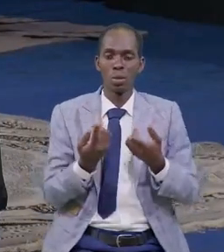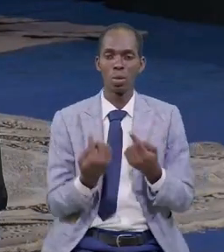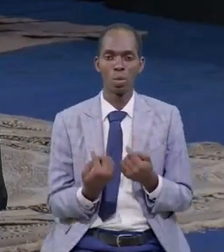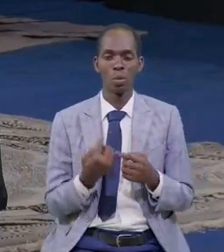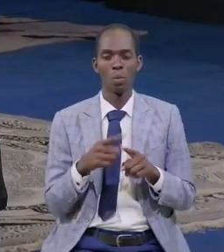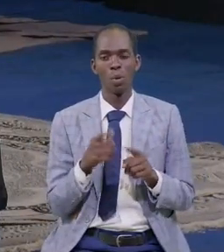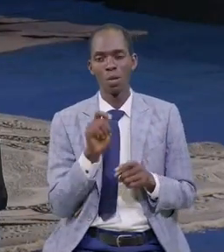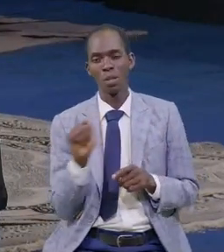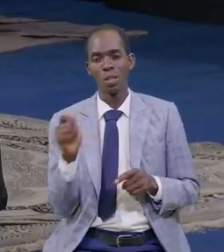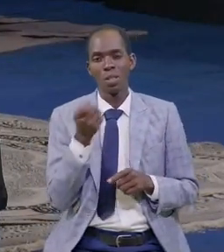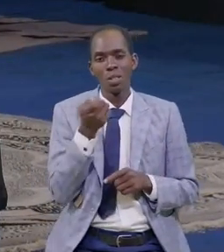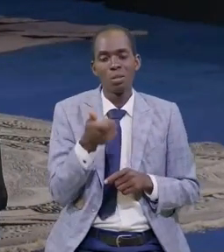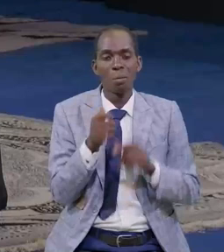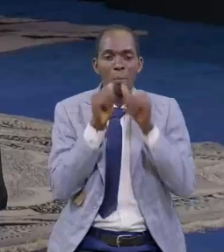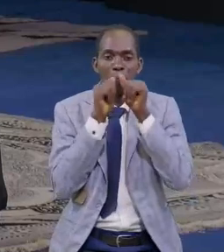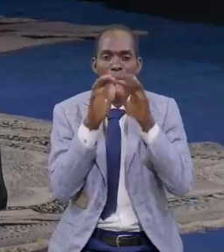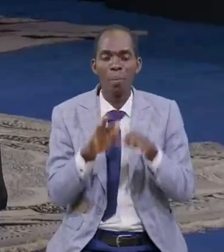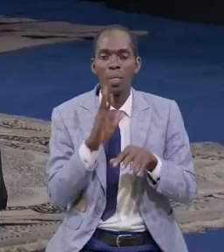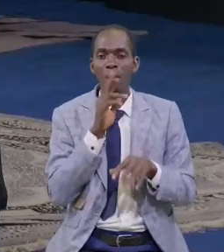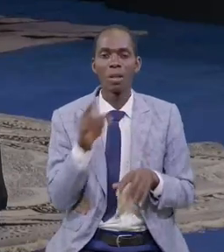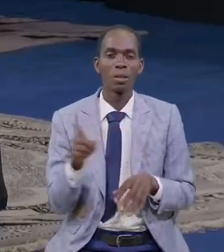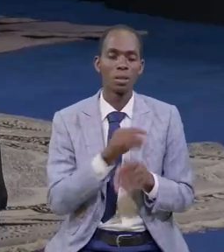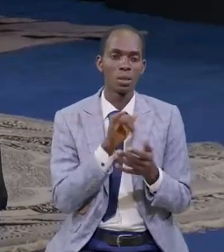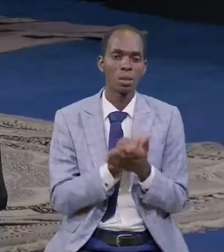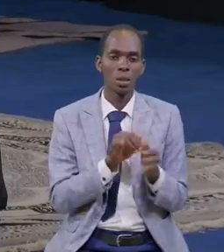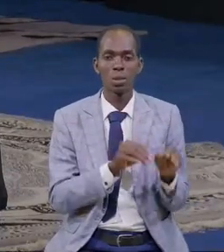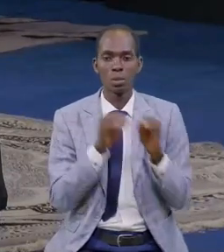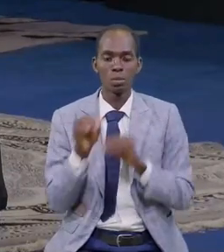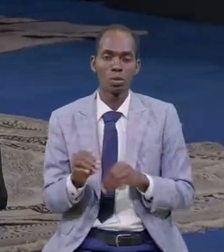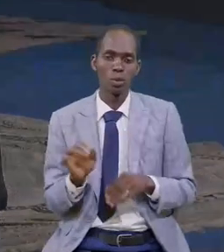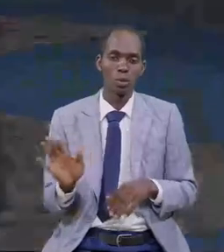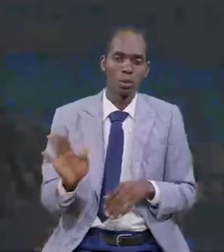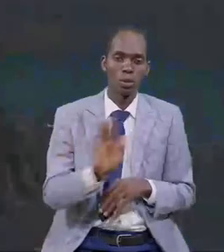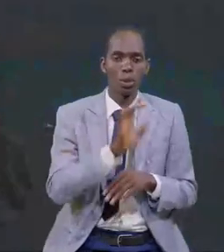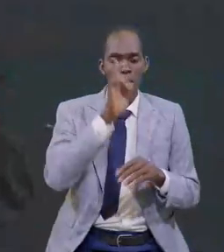heureux tous ceux qui se confient en